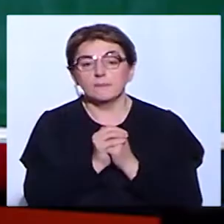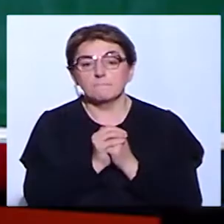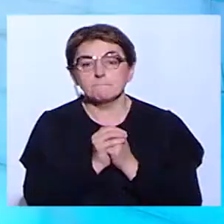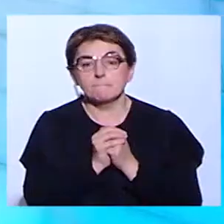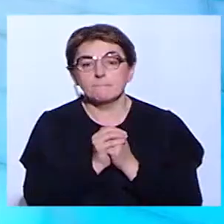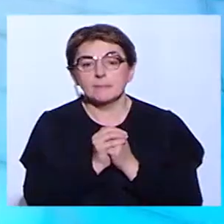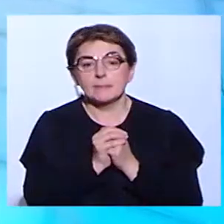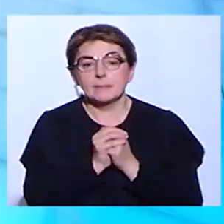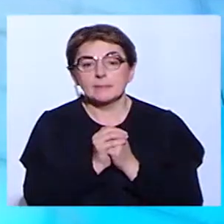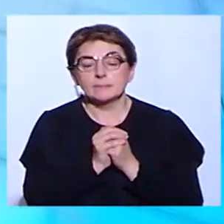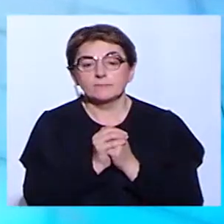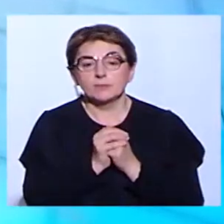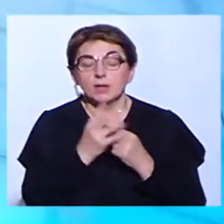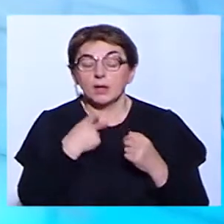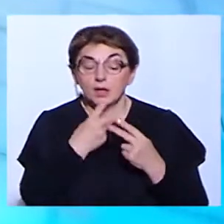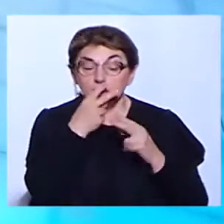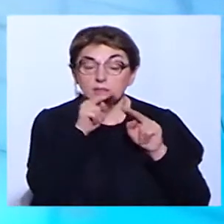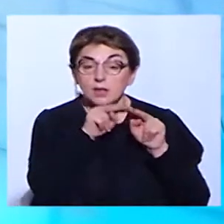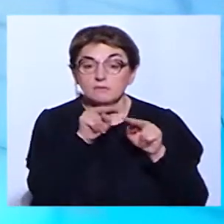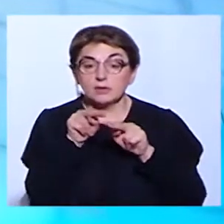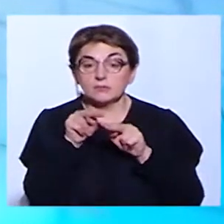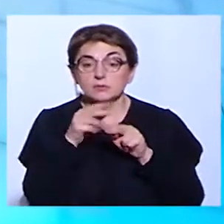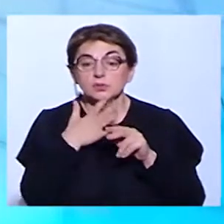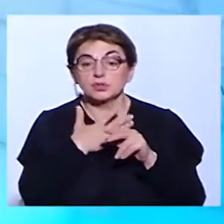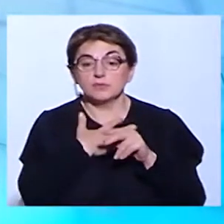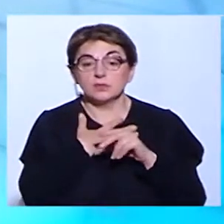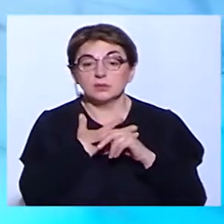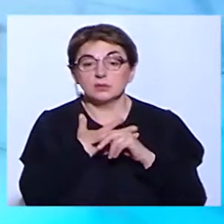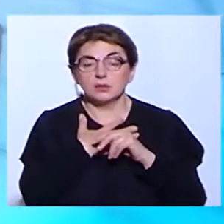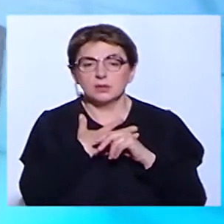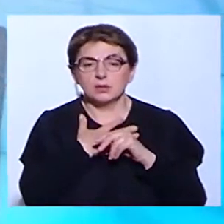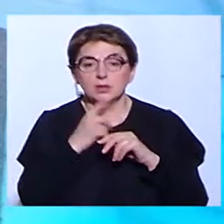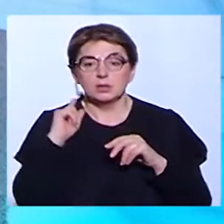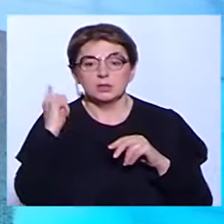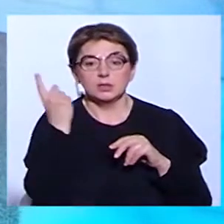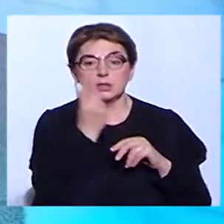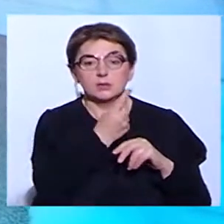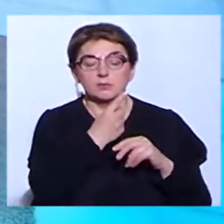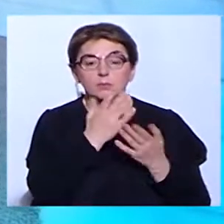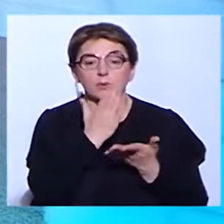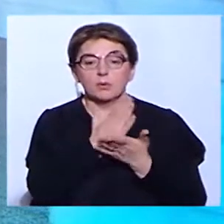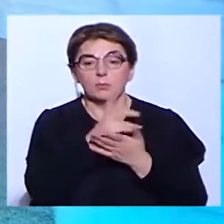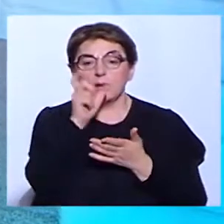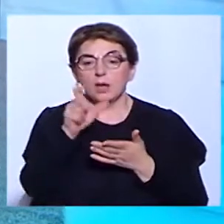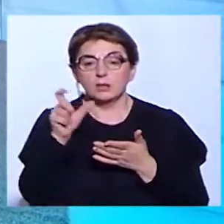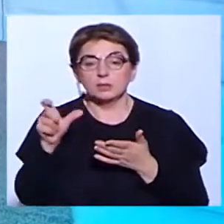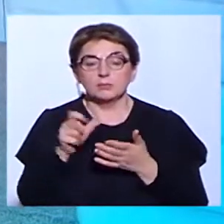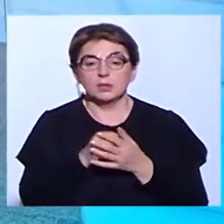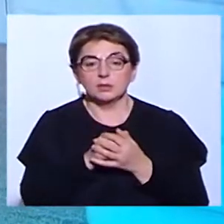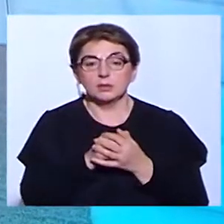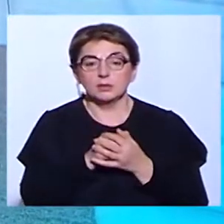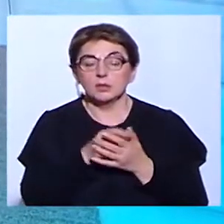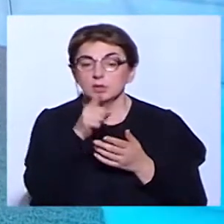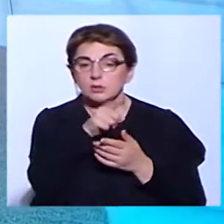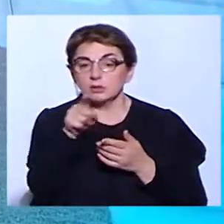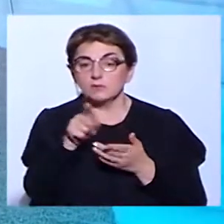მოდი დავაკვირდეთ ჩვენს ირგვლივ მყოფ ადამიანებს. თქვენ